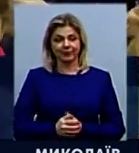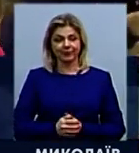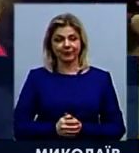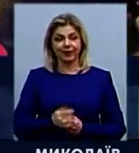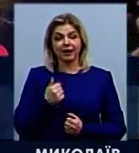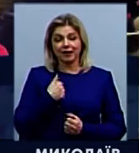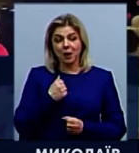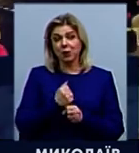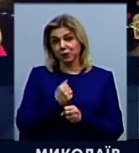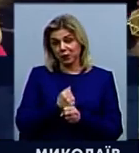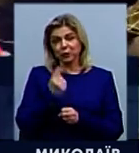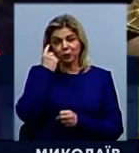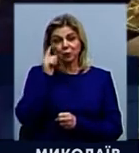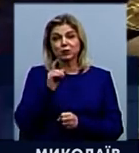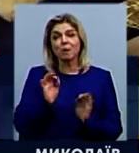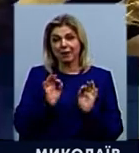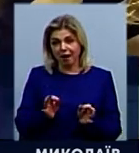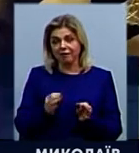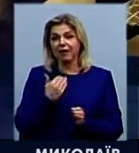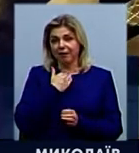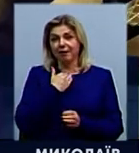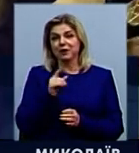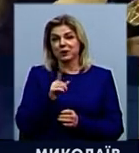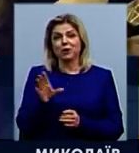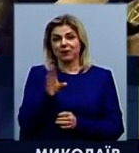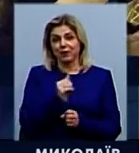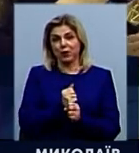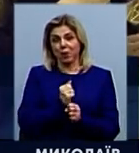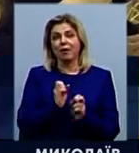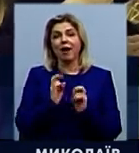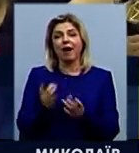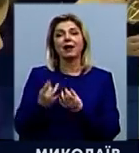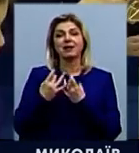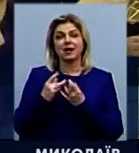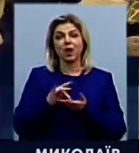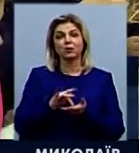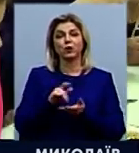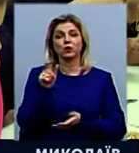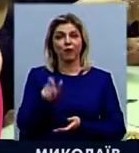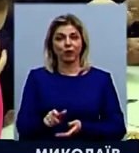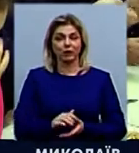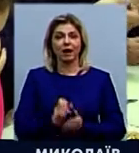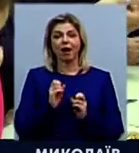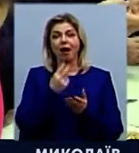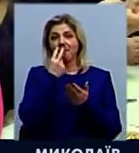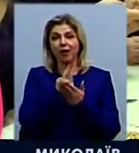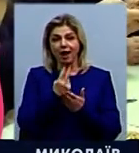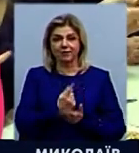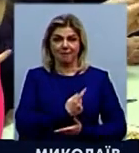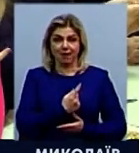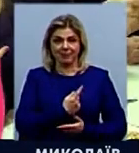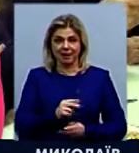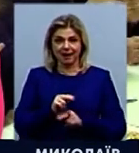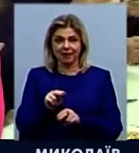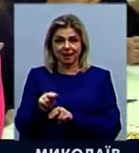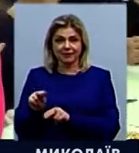правильно, начебто все робимо, як нам казав екскурсовод, як нам показували на майстер-класі.